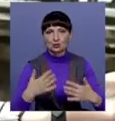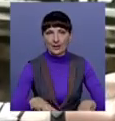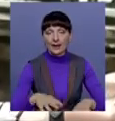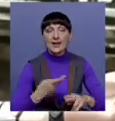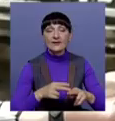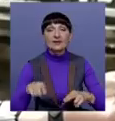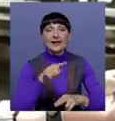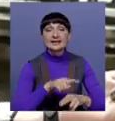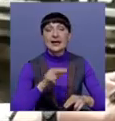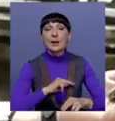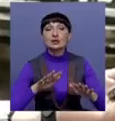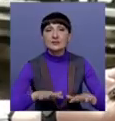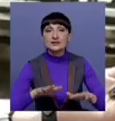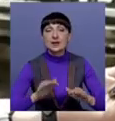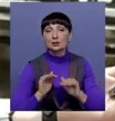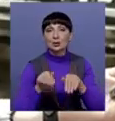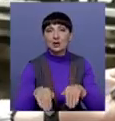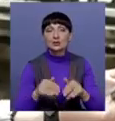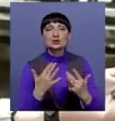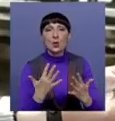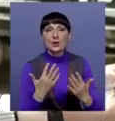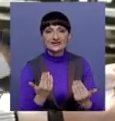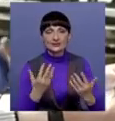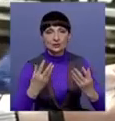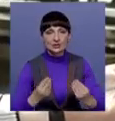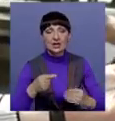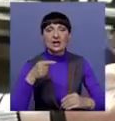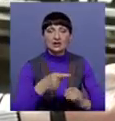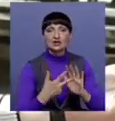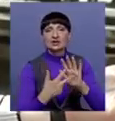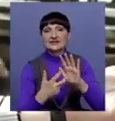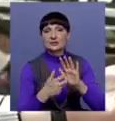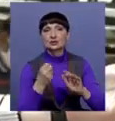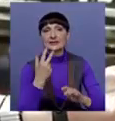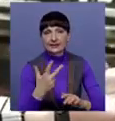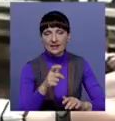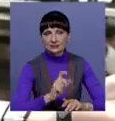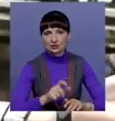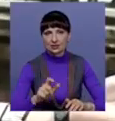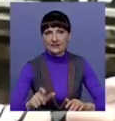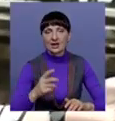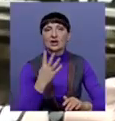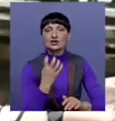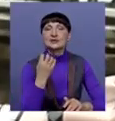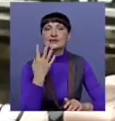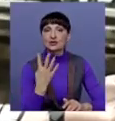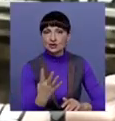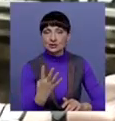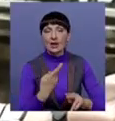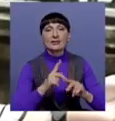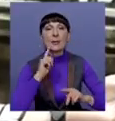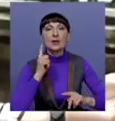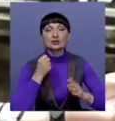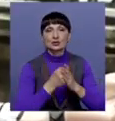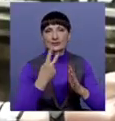эти рабочие места были трудоустроены на сегодняшний день 1813 человек. 404 – это молодежь